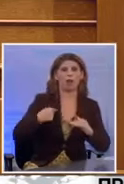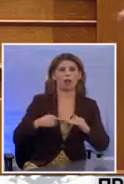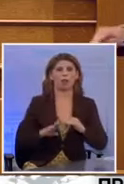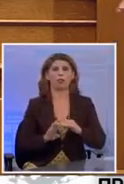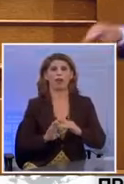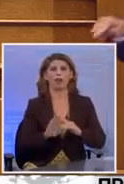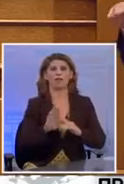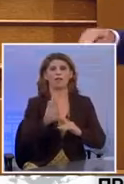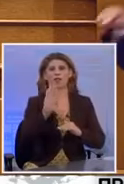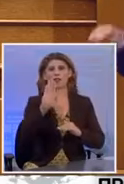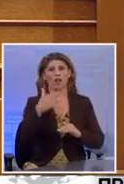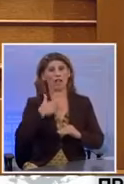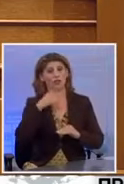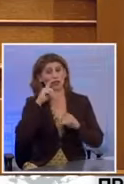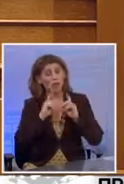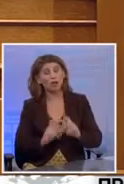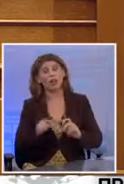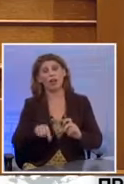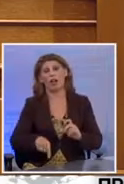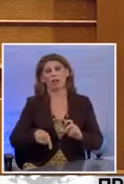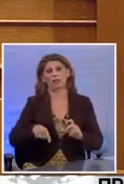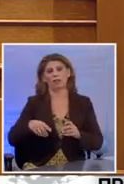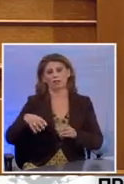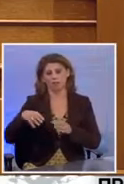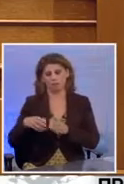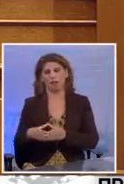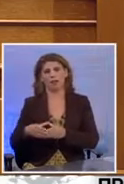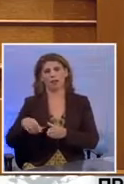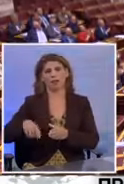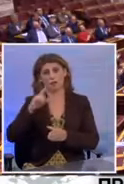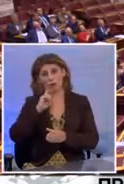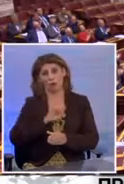Και αυτή είναι η υποχρέωση αυτής της παράταξης.